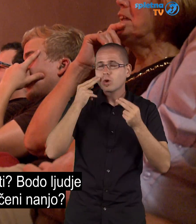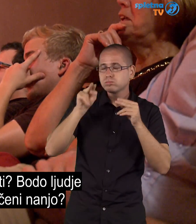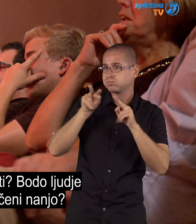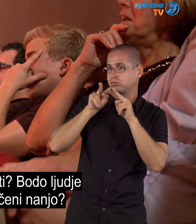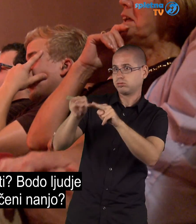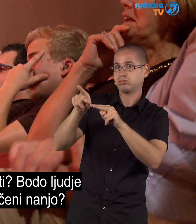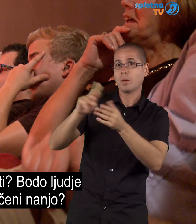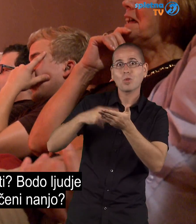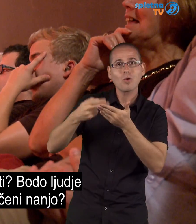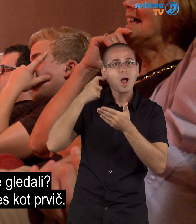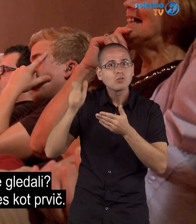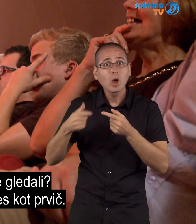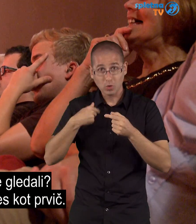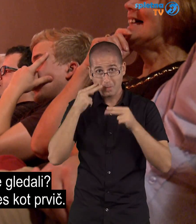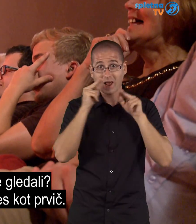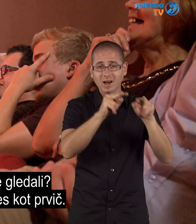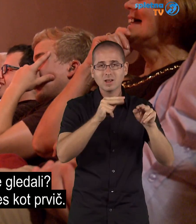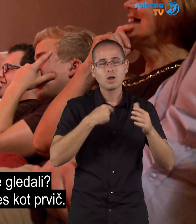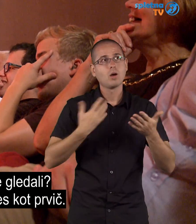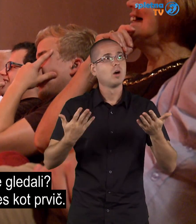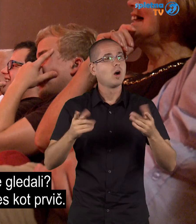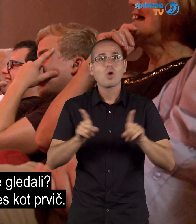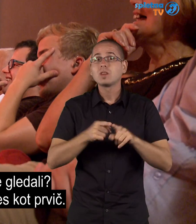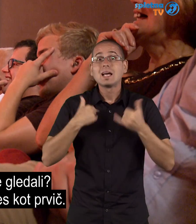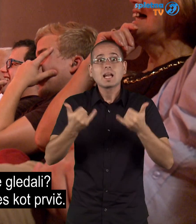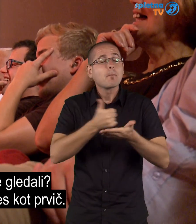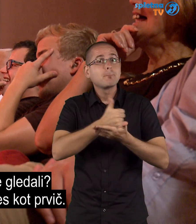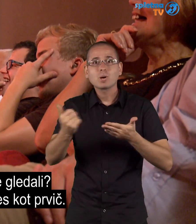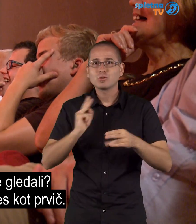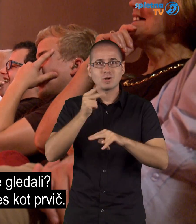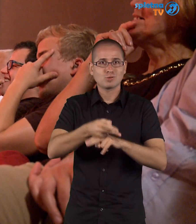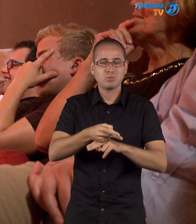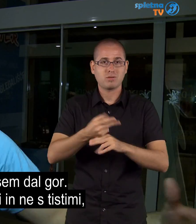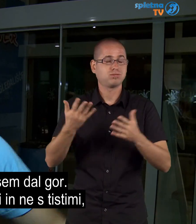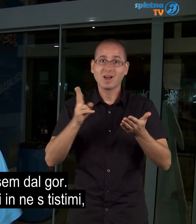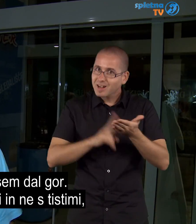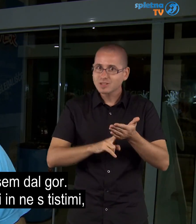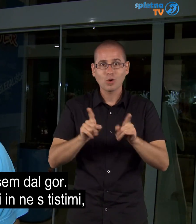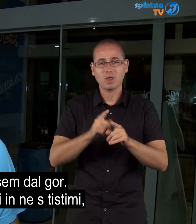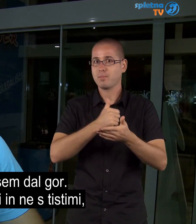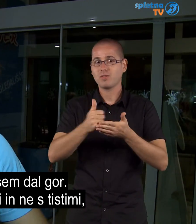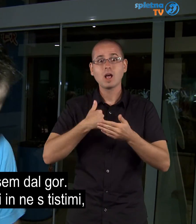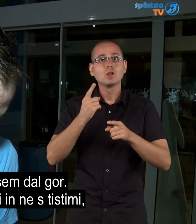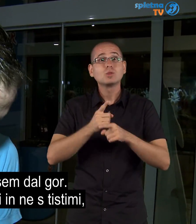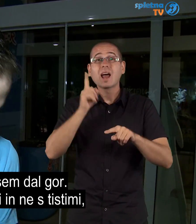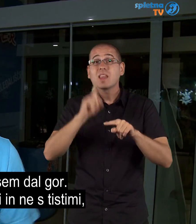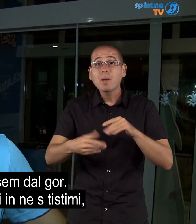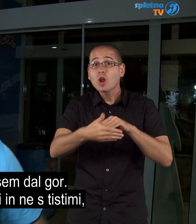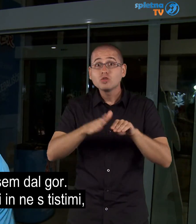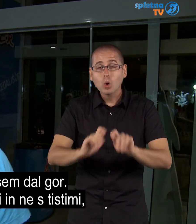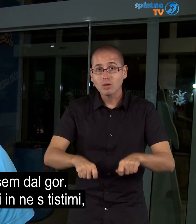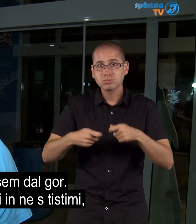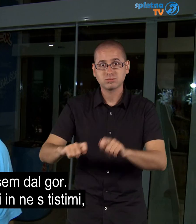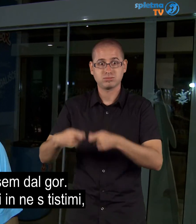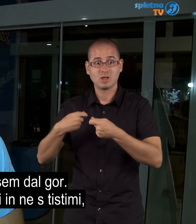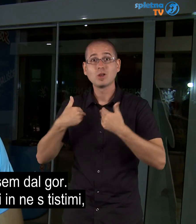preveč osredotočeni na njo, a bojo mene gledali. Tako da, meni je bilo to, kaj da bi šel danes prvič. Res, prav kaj da bi šel prvič. Pozabil sem tudi napačne čevlje sem